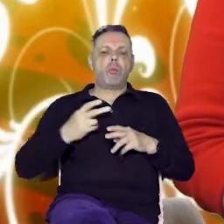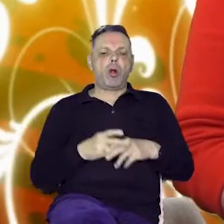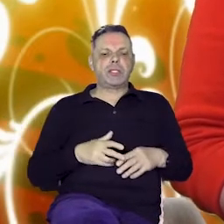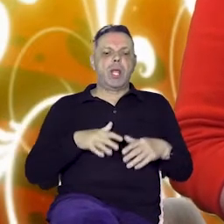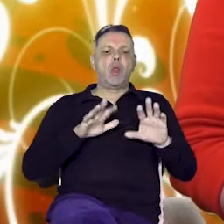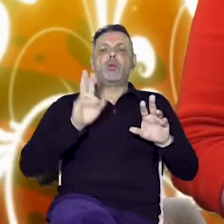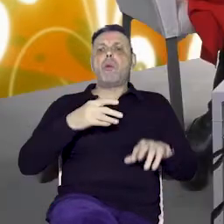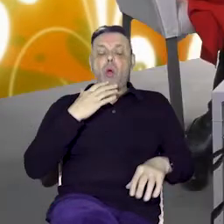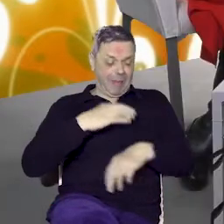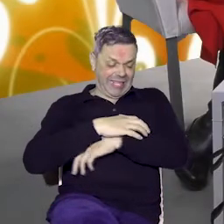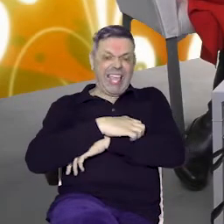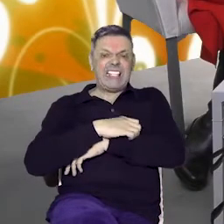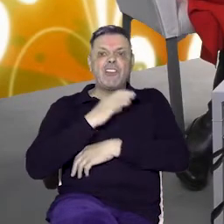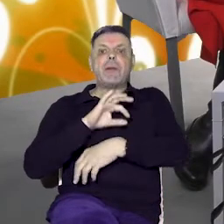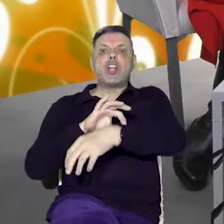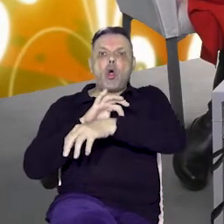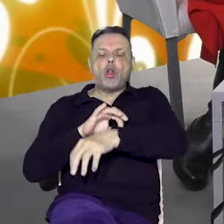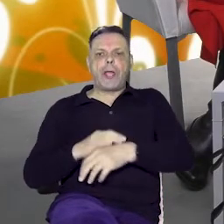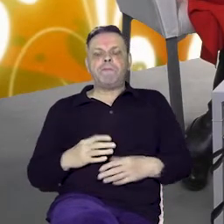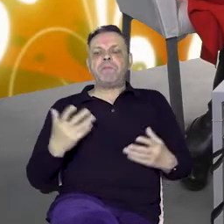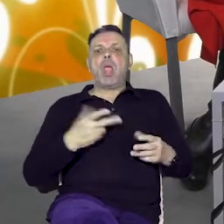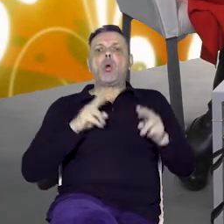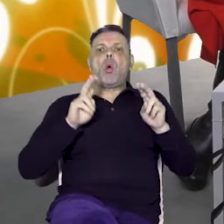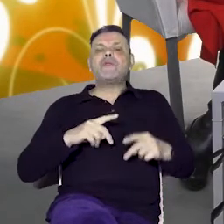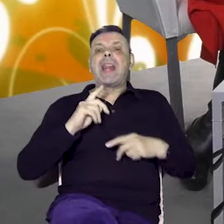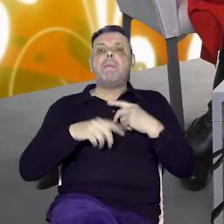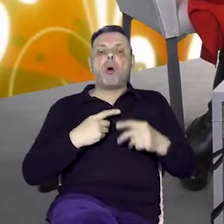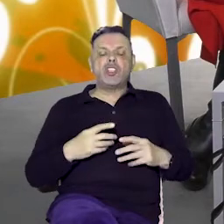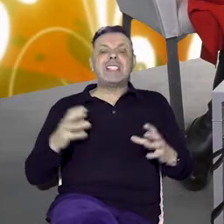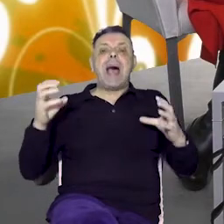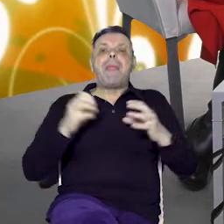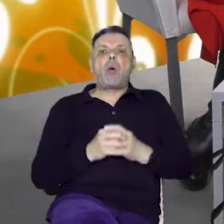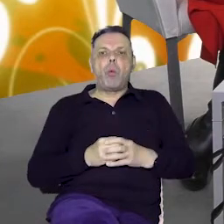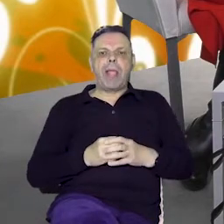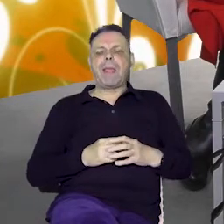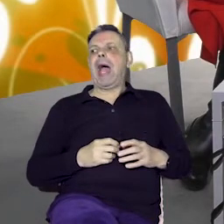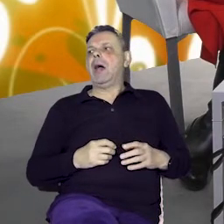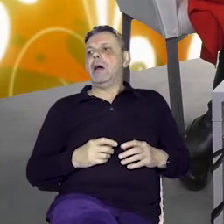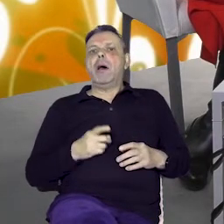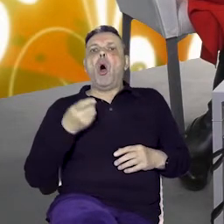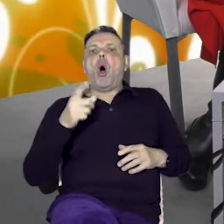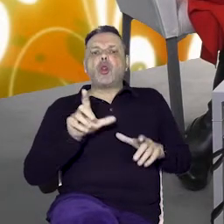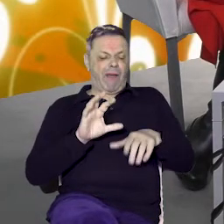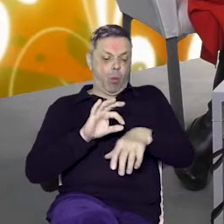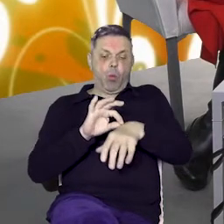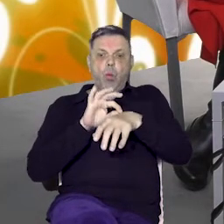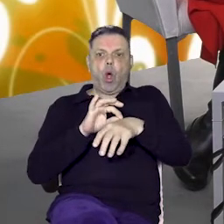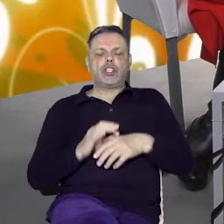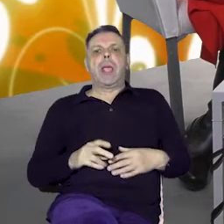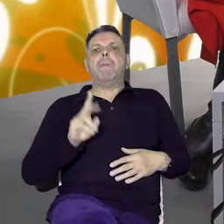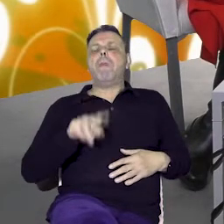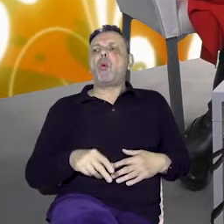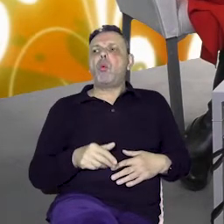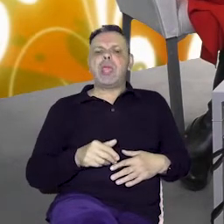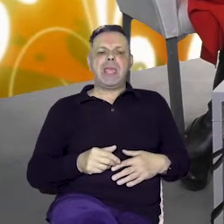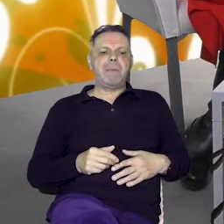svrbež kože, intenzivan svrbež, koji u stvari je posljedica nakupljanja uremijskih toksina u koži. Mogu imati neke